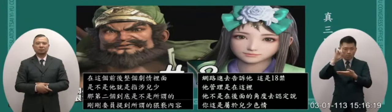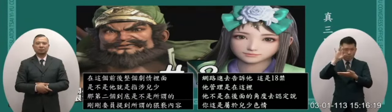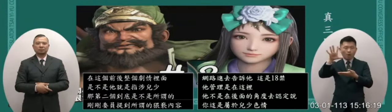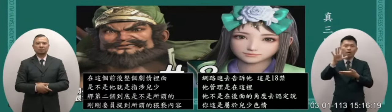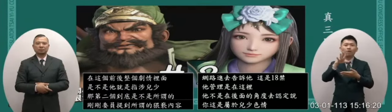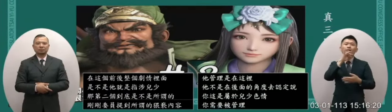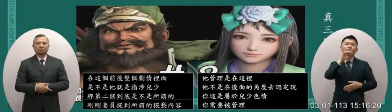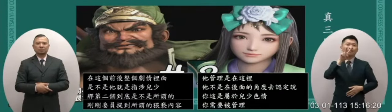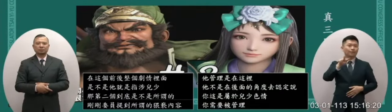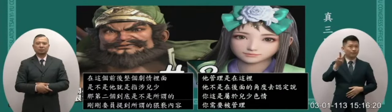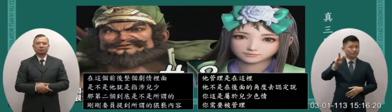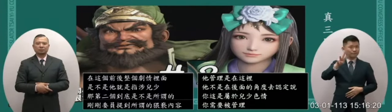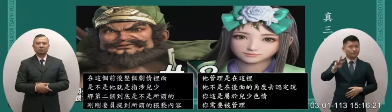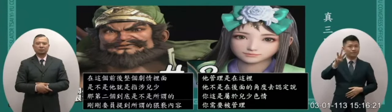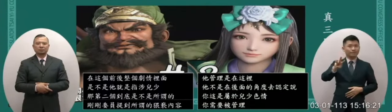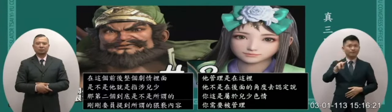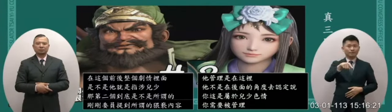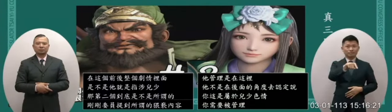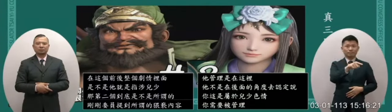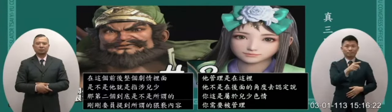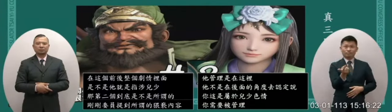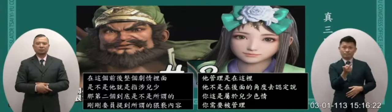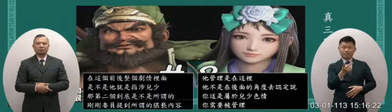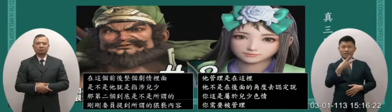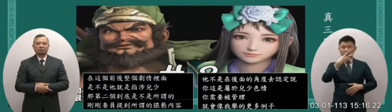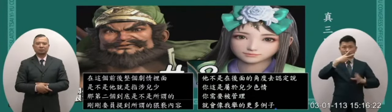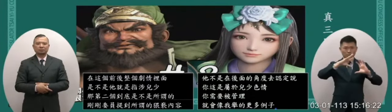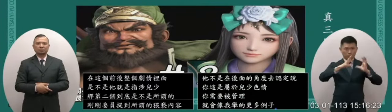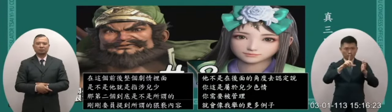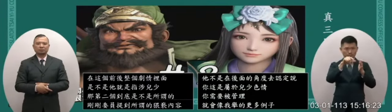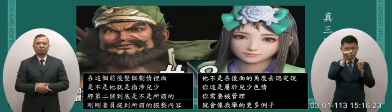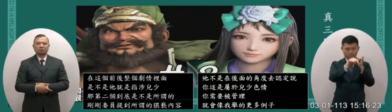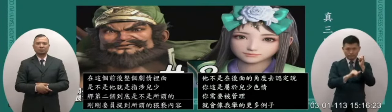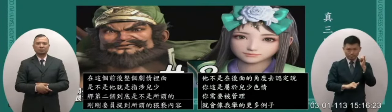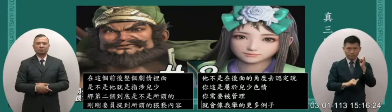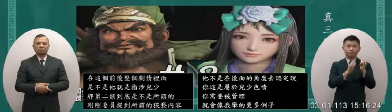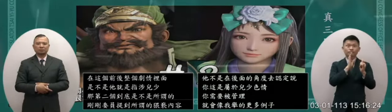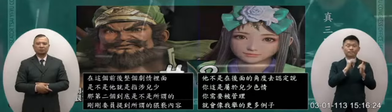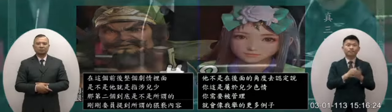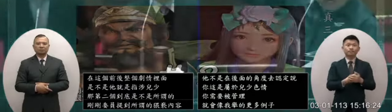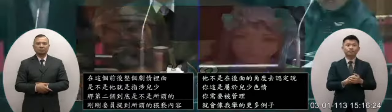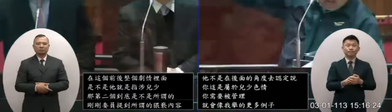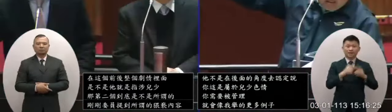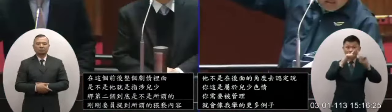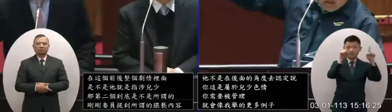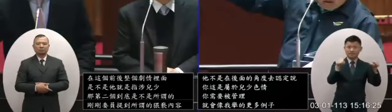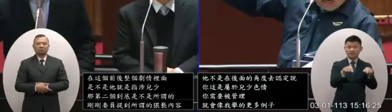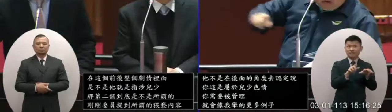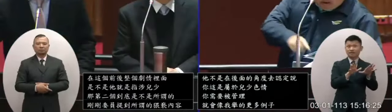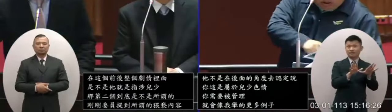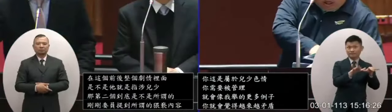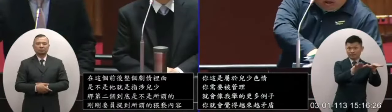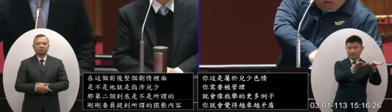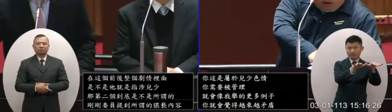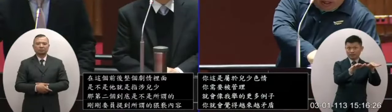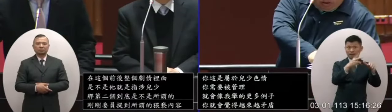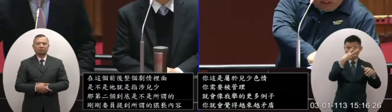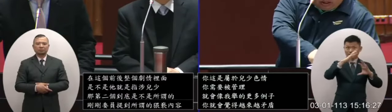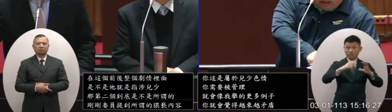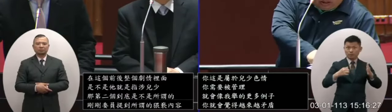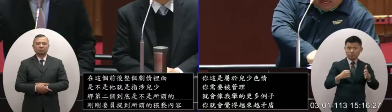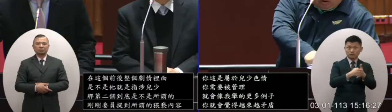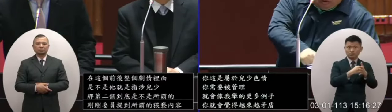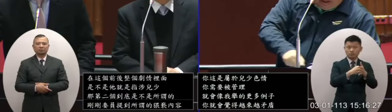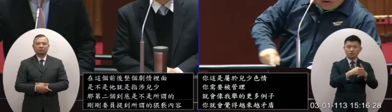冷杀清回啊啦，哦，哎，三国时代的人哦，啊，这个《三国志》有讲啦，吼、哦，这个张飞啦，哦，《三国志》哦，魏